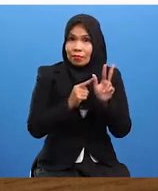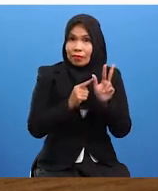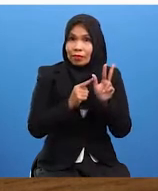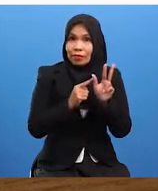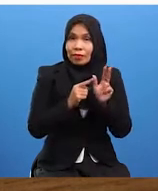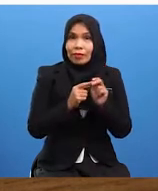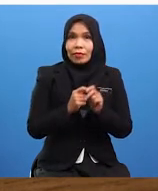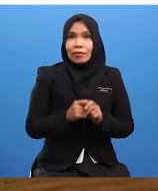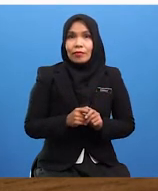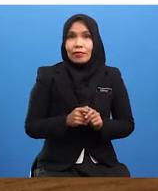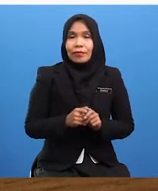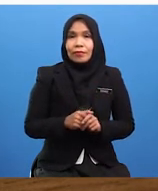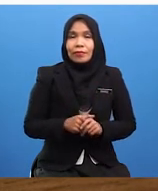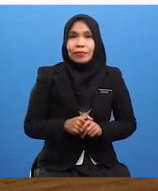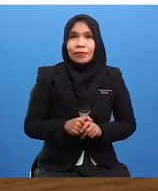1962.